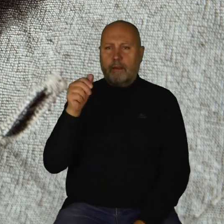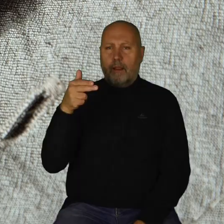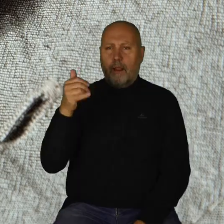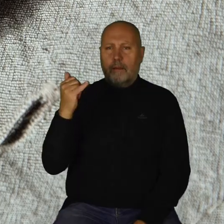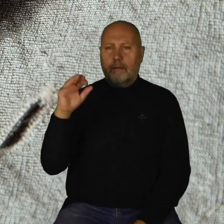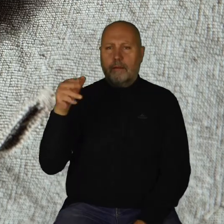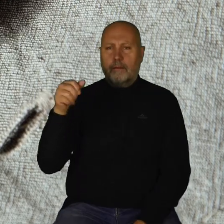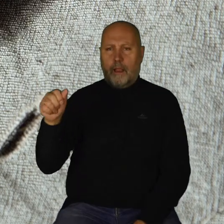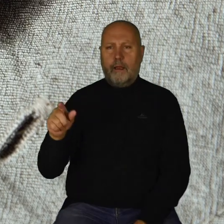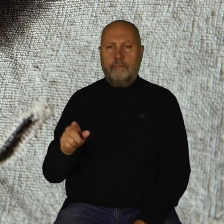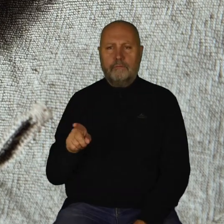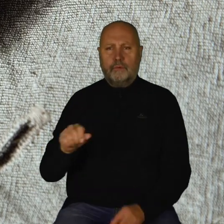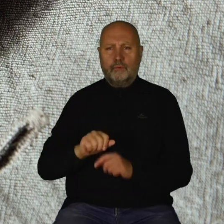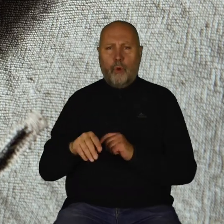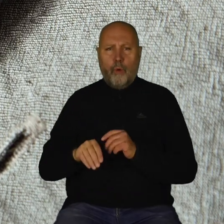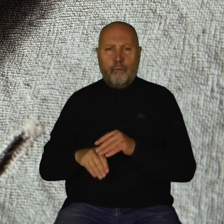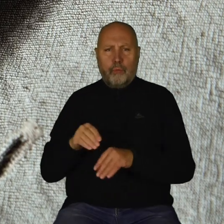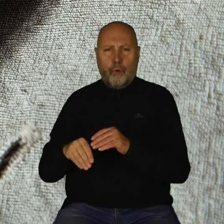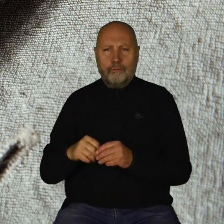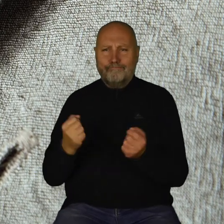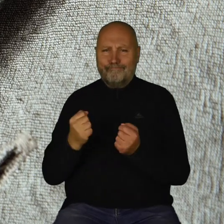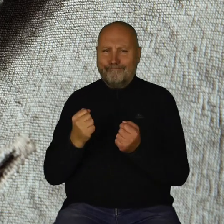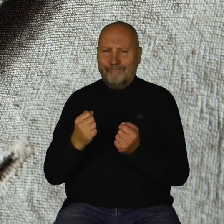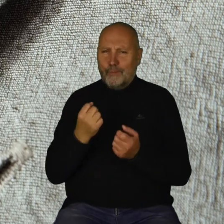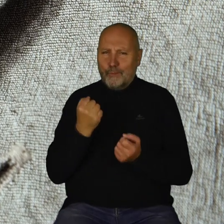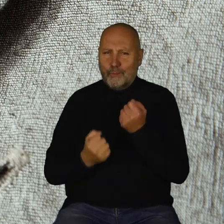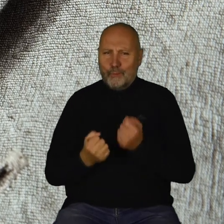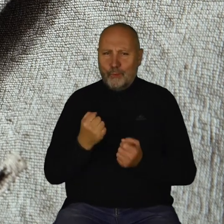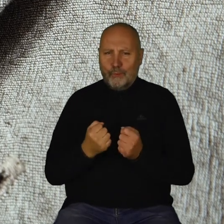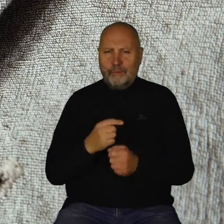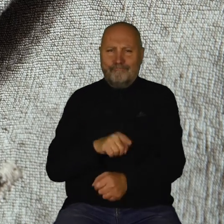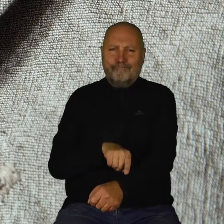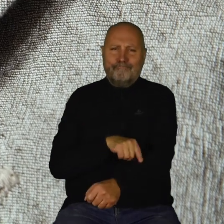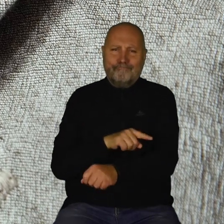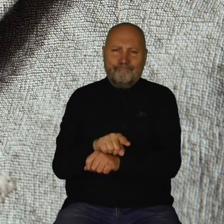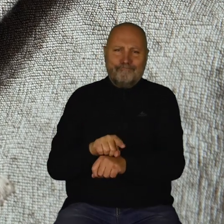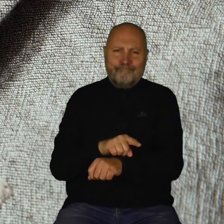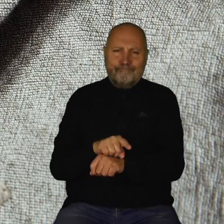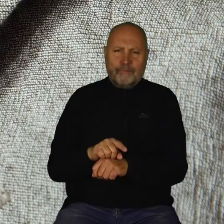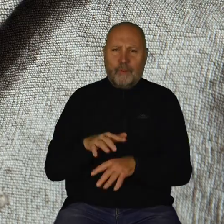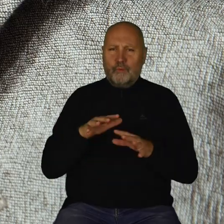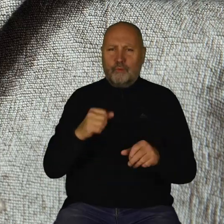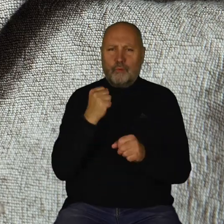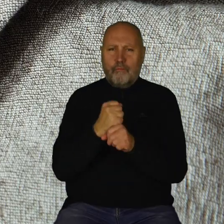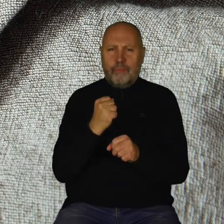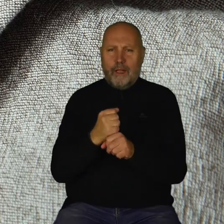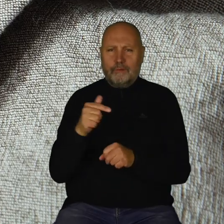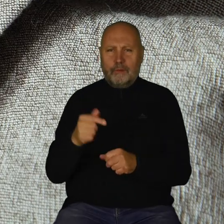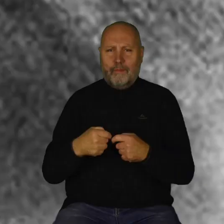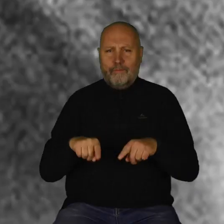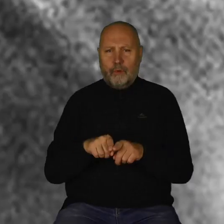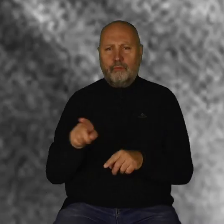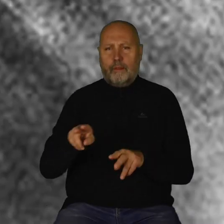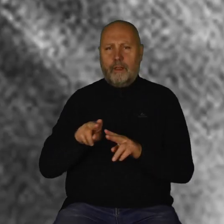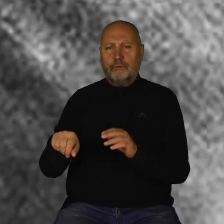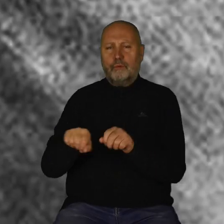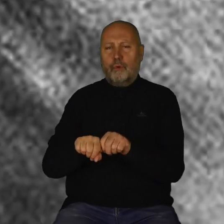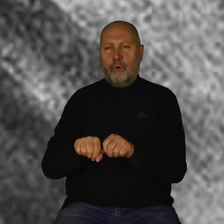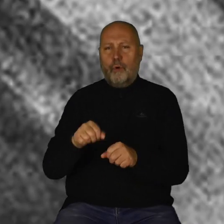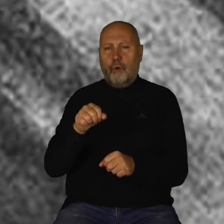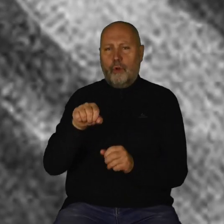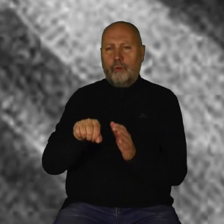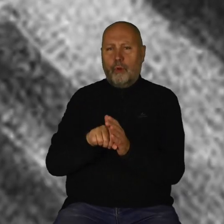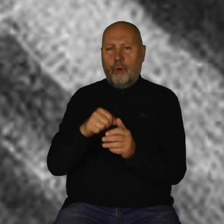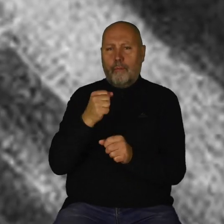tkaniny jest to proces dość skomplikowany długotrwały i pracochłonny należący do prac